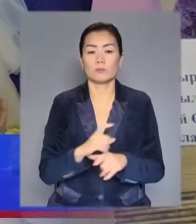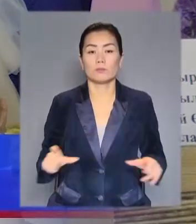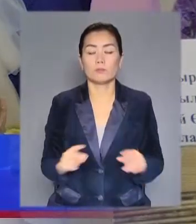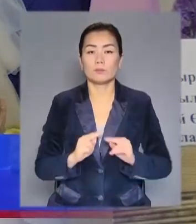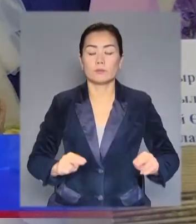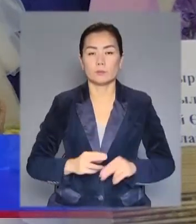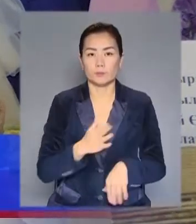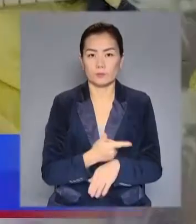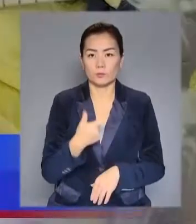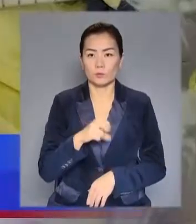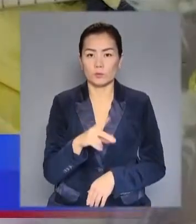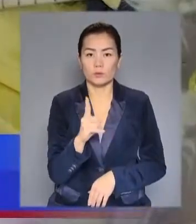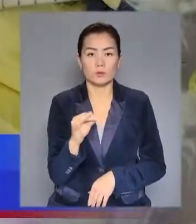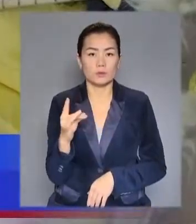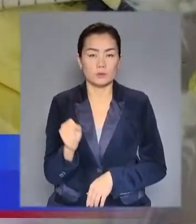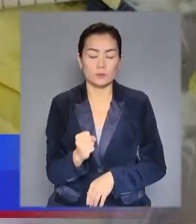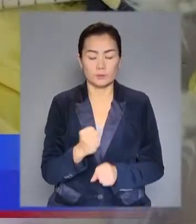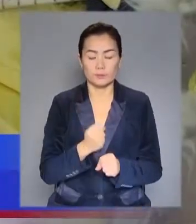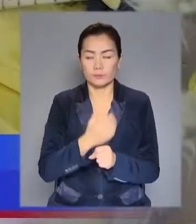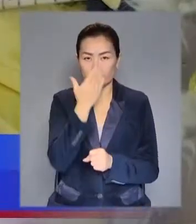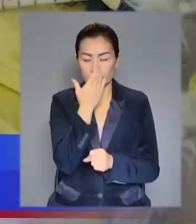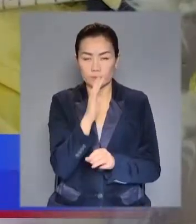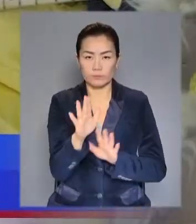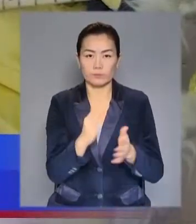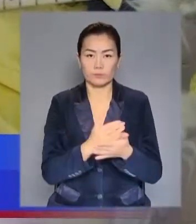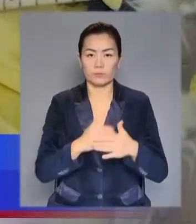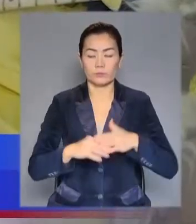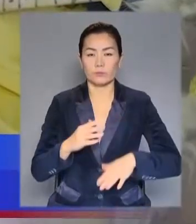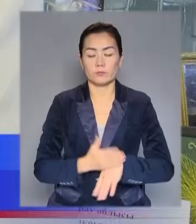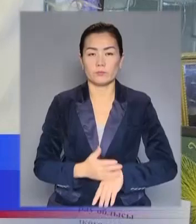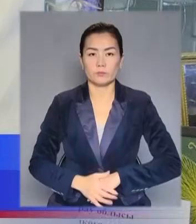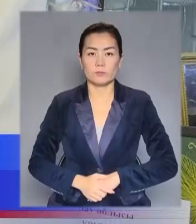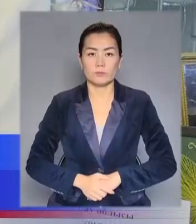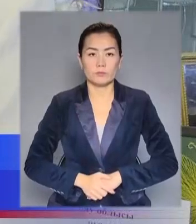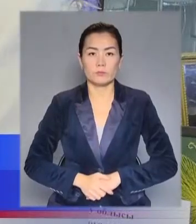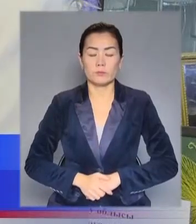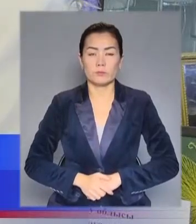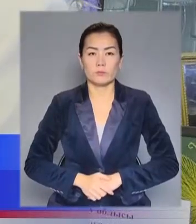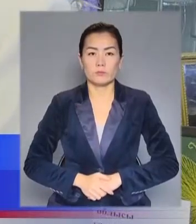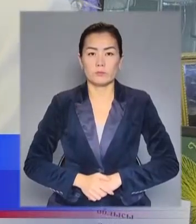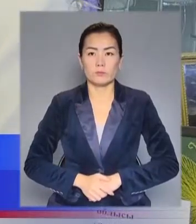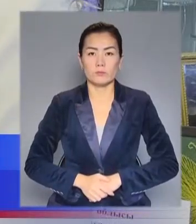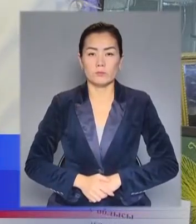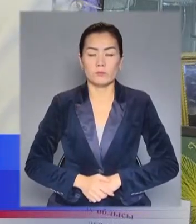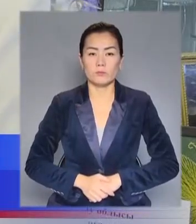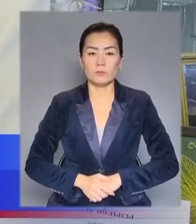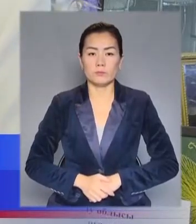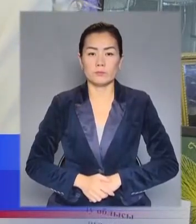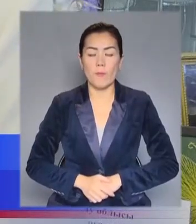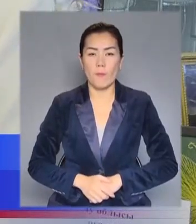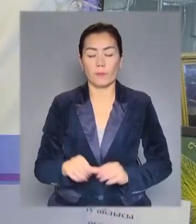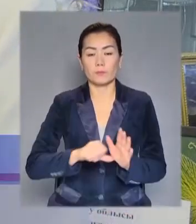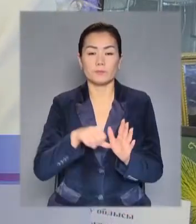мектебінің педагогы Гүлдира Керімбаева шығармашылығынан көрме жасақталып таныстырылды. Саз балшықтан жасалатын бізде өте көп өнер